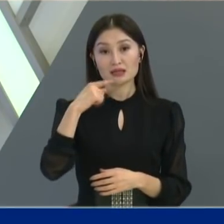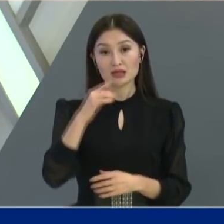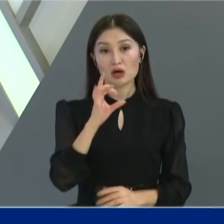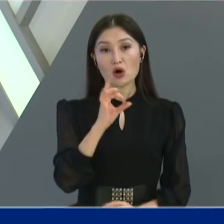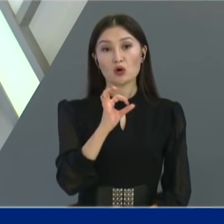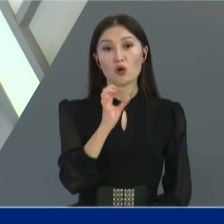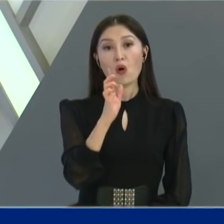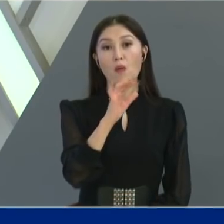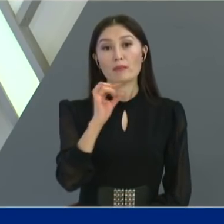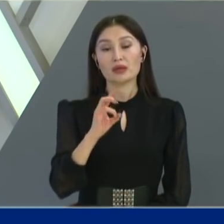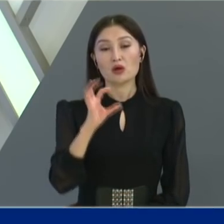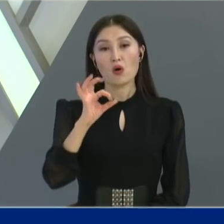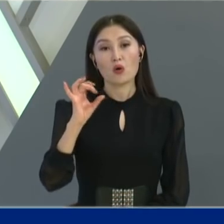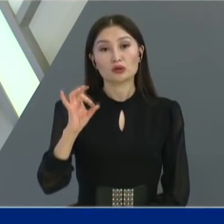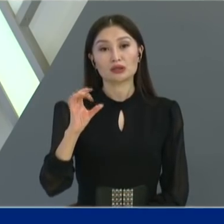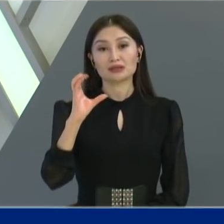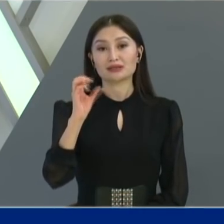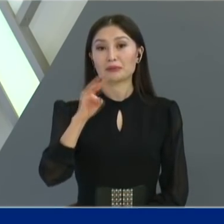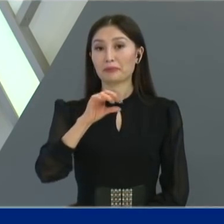Робин Ор Смит.